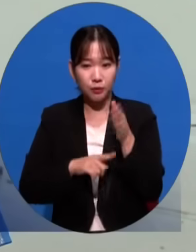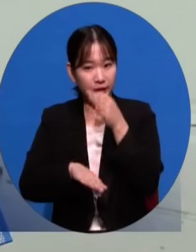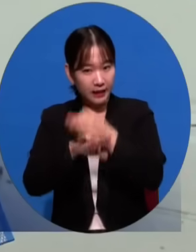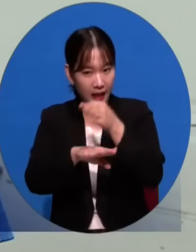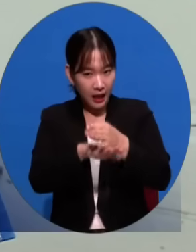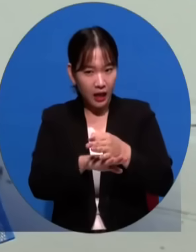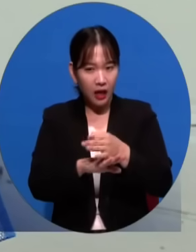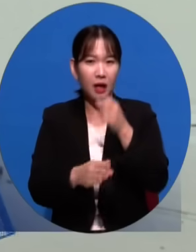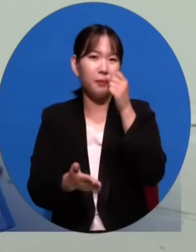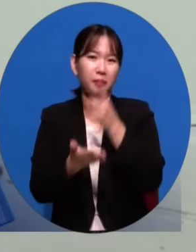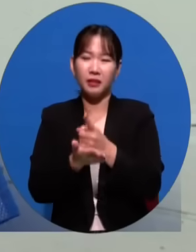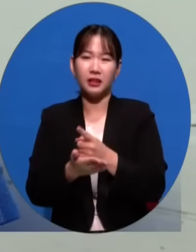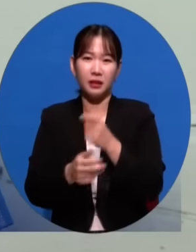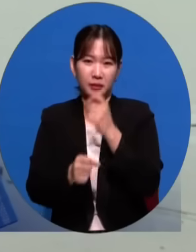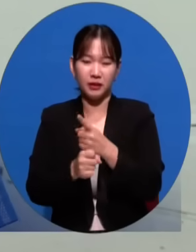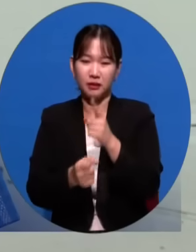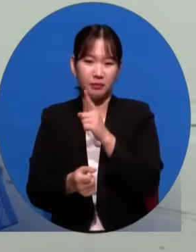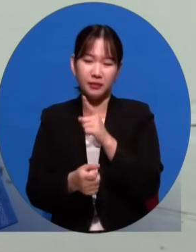이미 바닥이고